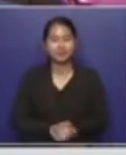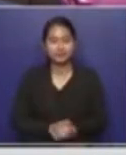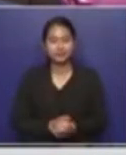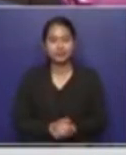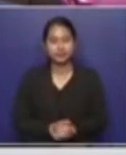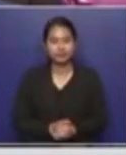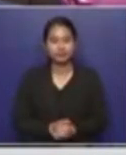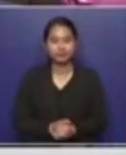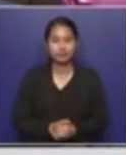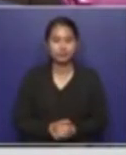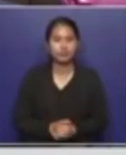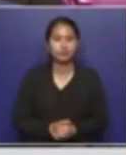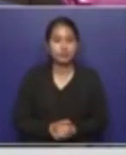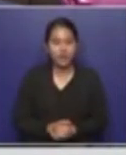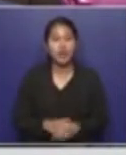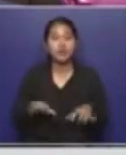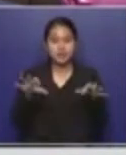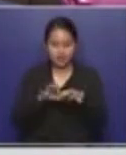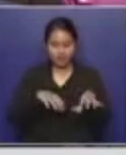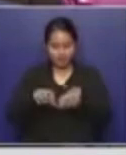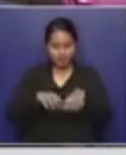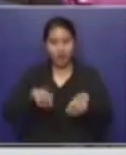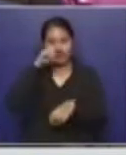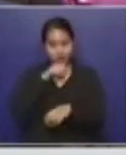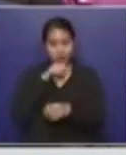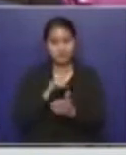ที่จะใช้บริหารกิจการบ้านเมืองนะครับ